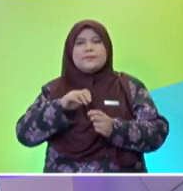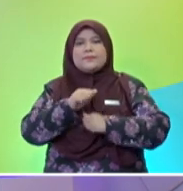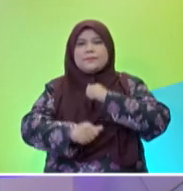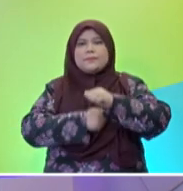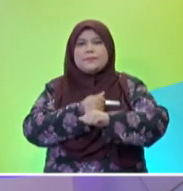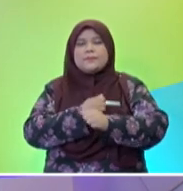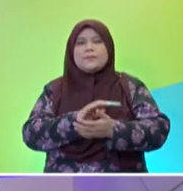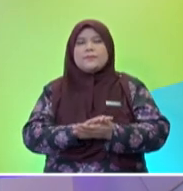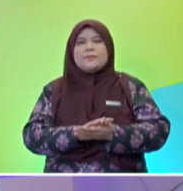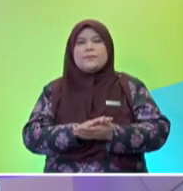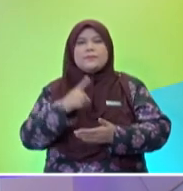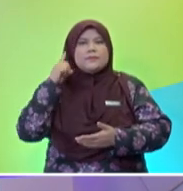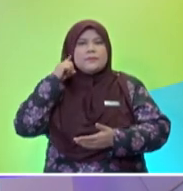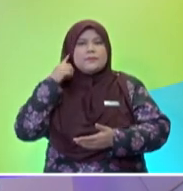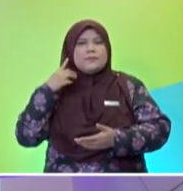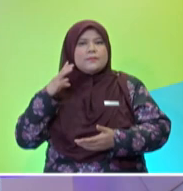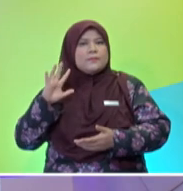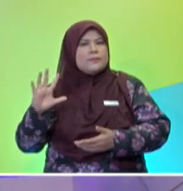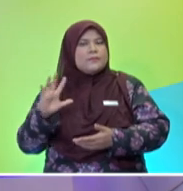bunyi-bunyi highlight